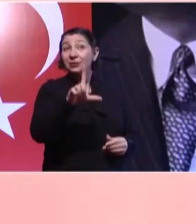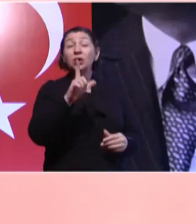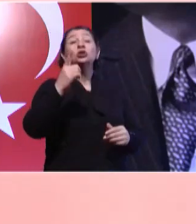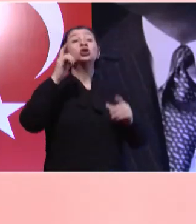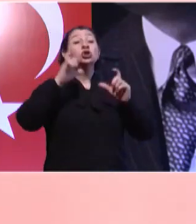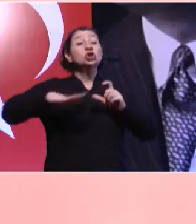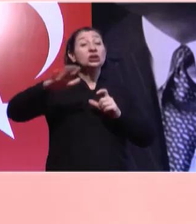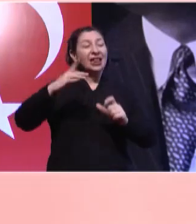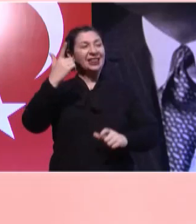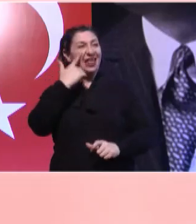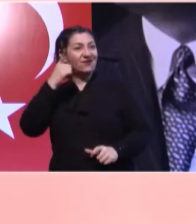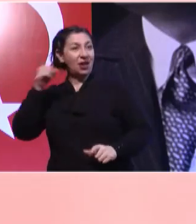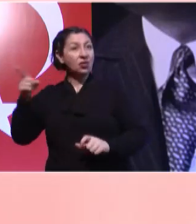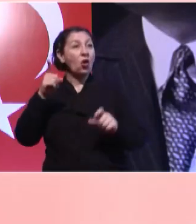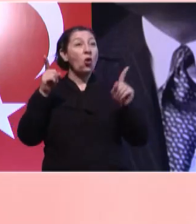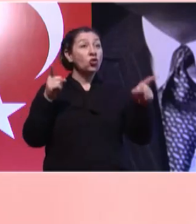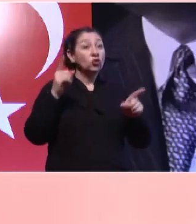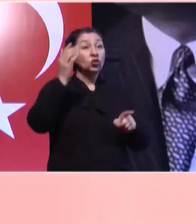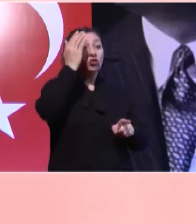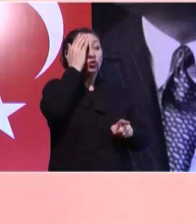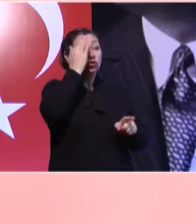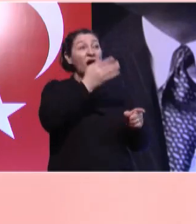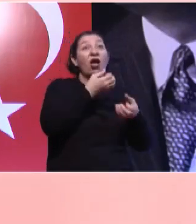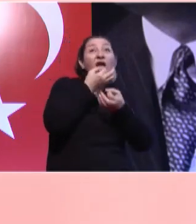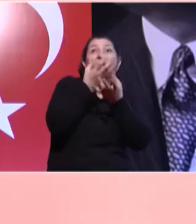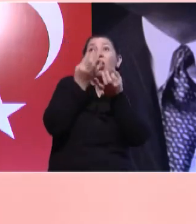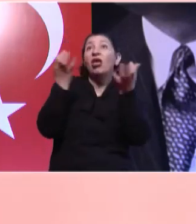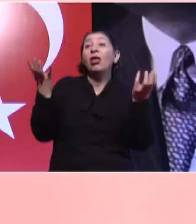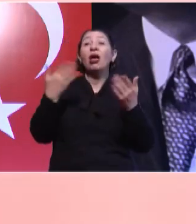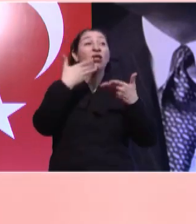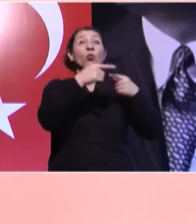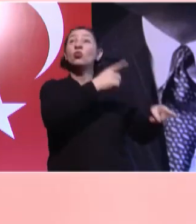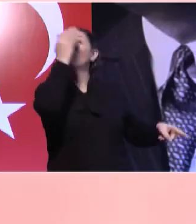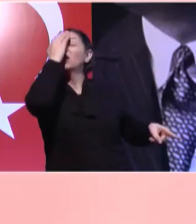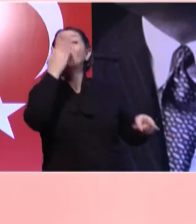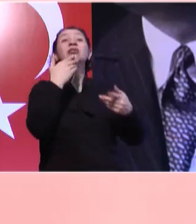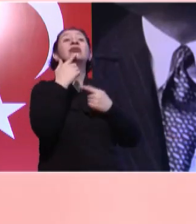yardım ederken onun yoksulluğunu afişe etmeyecek.